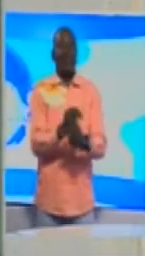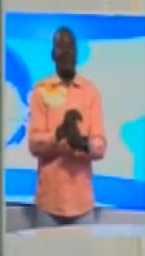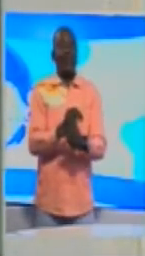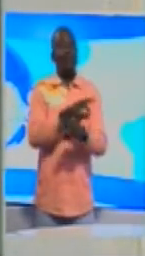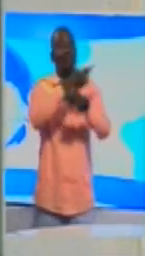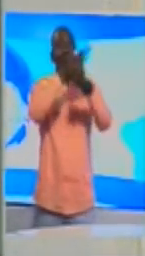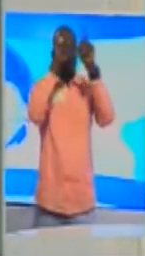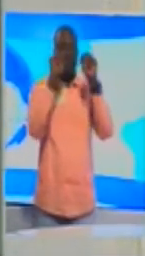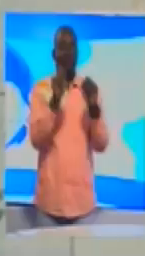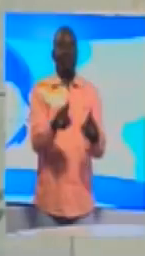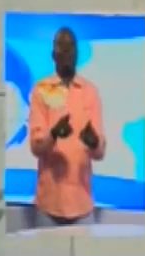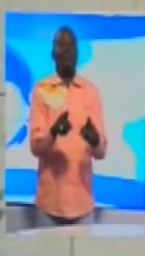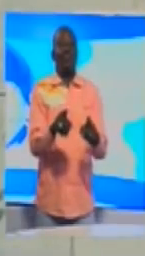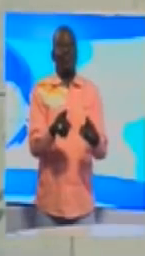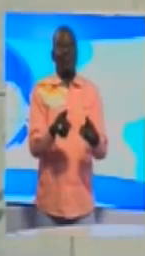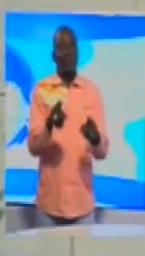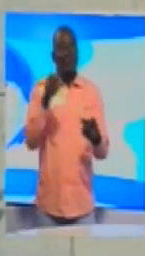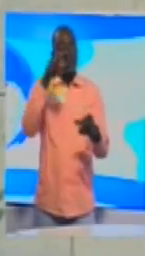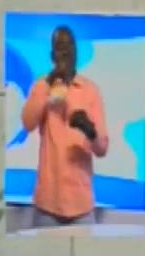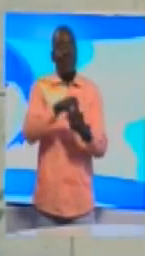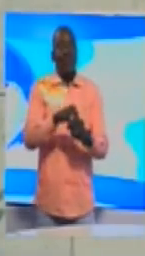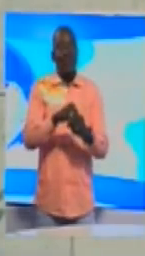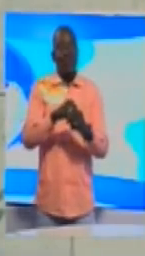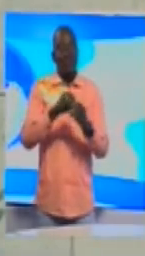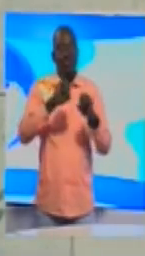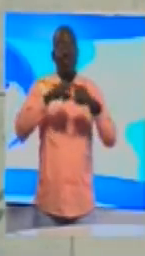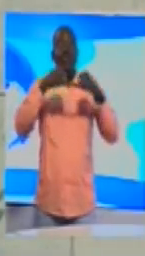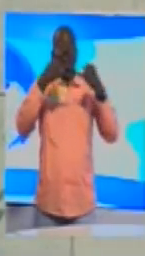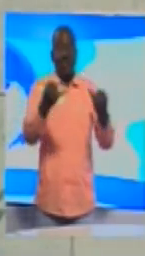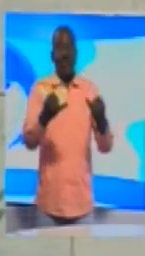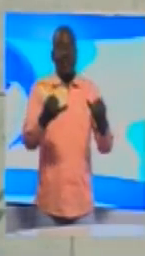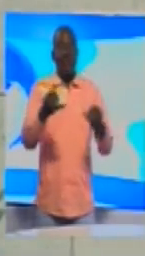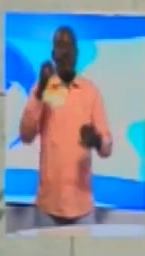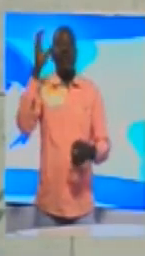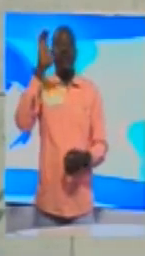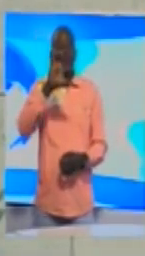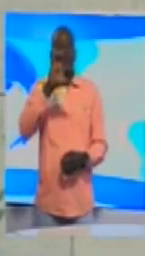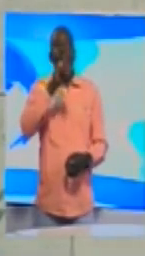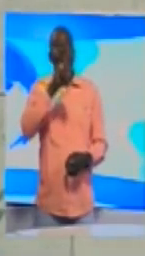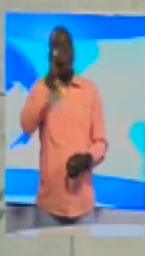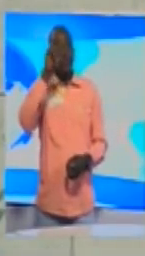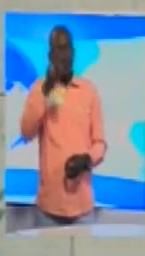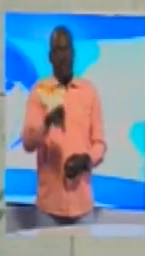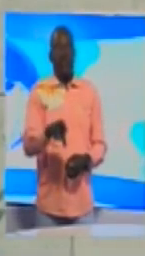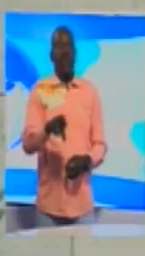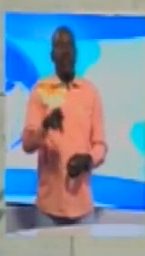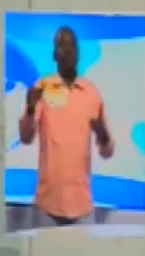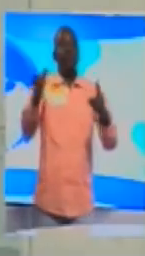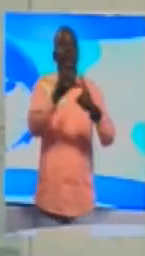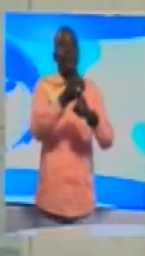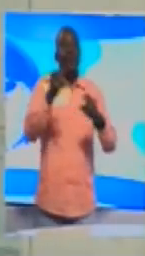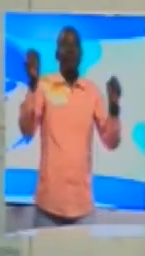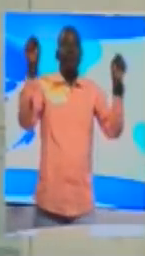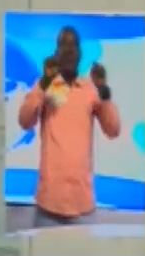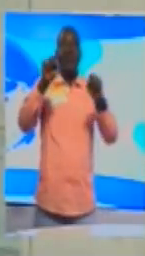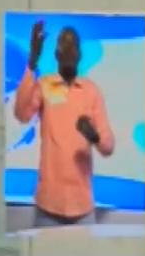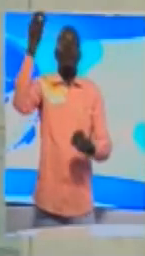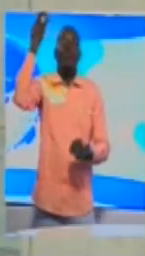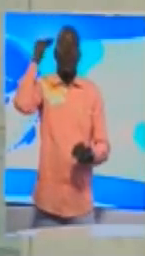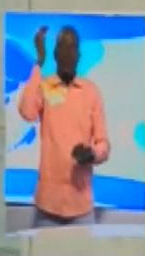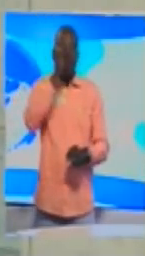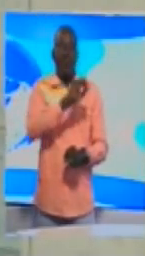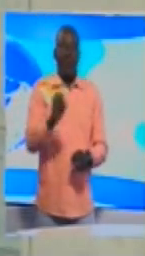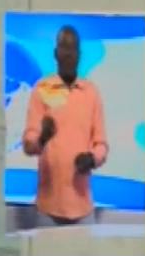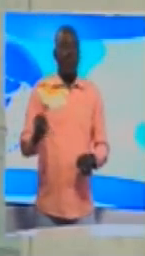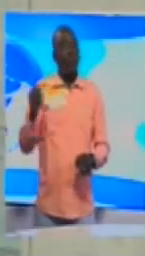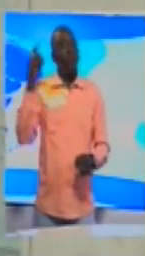s'interroge l'éditorialiste. À la une de Burkina Faso, le congrès extraordinaire du CDP tenu samedi passé à Ouagadougou. Les